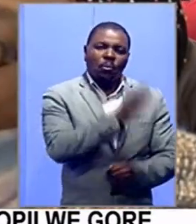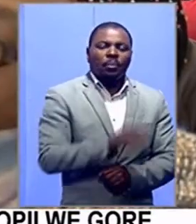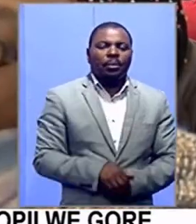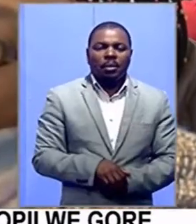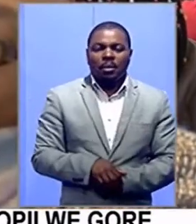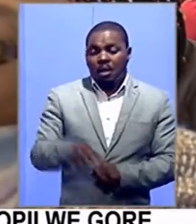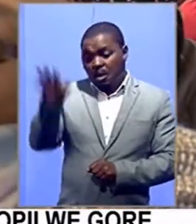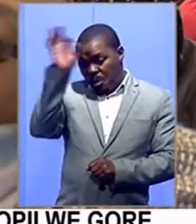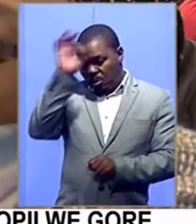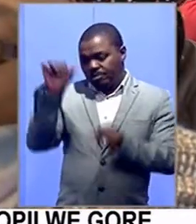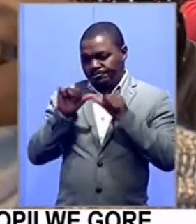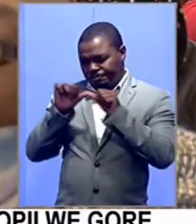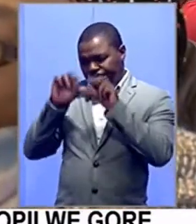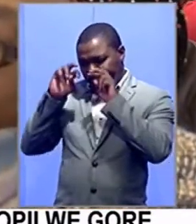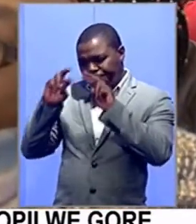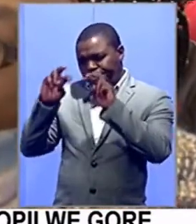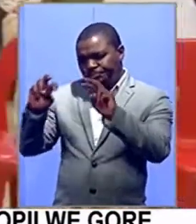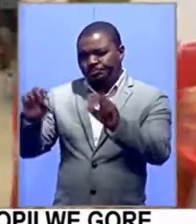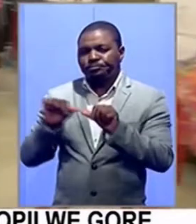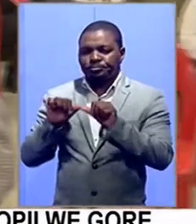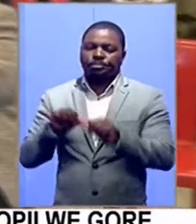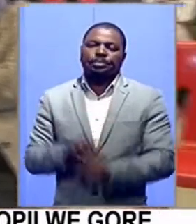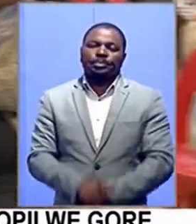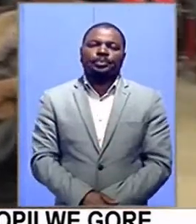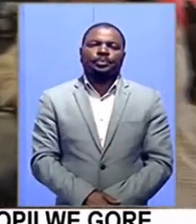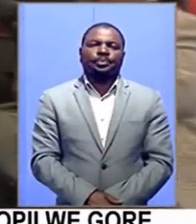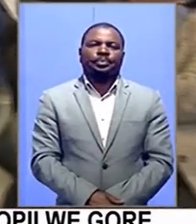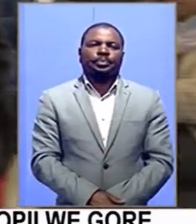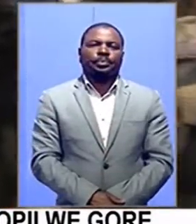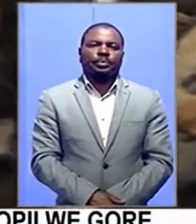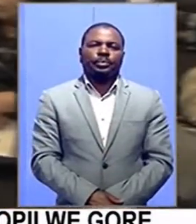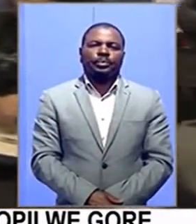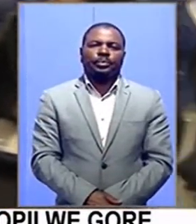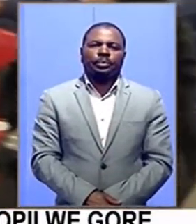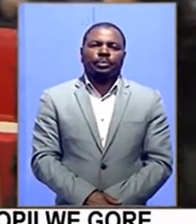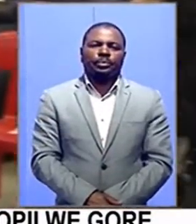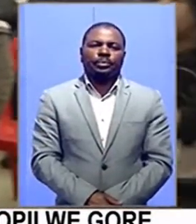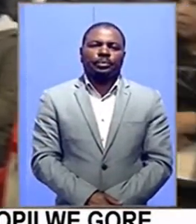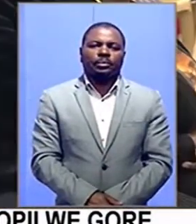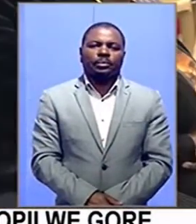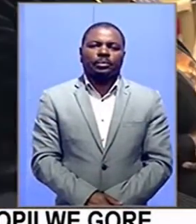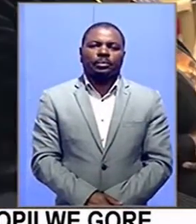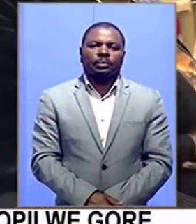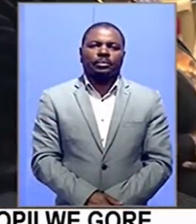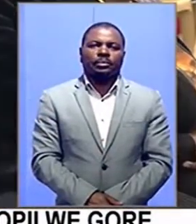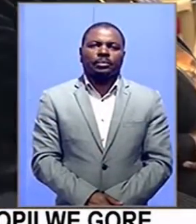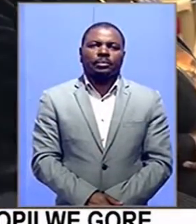a re a sa tsweletse ka dipatlisiso. Offense Stimo, SABC News, Tarleton.